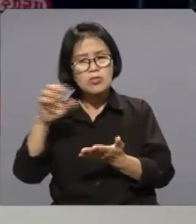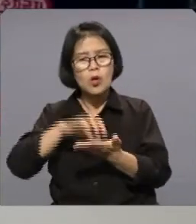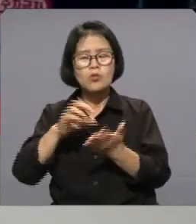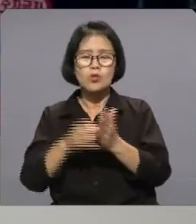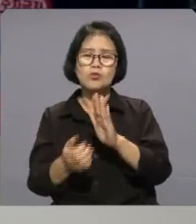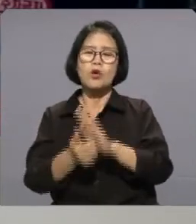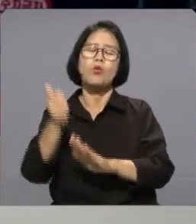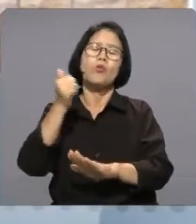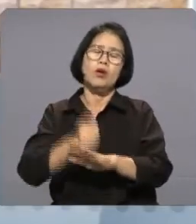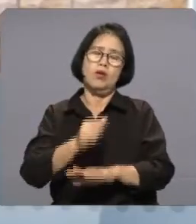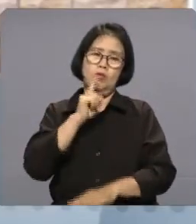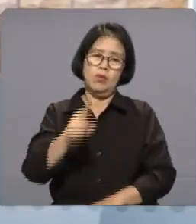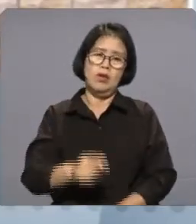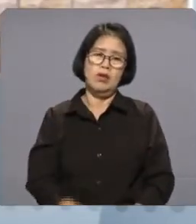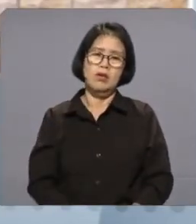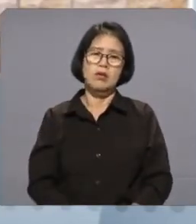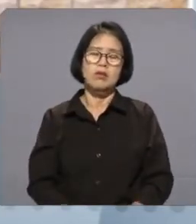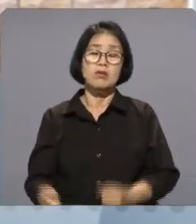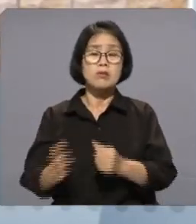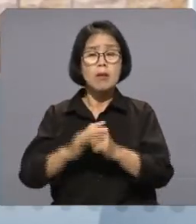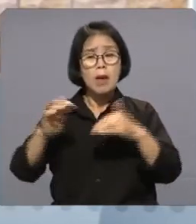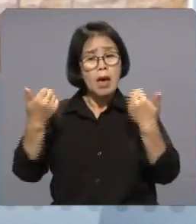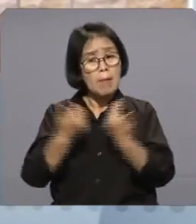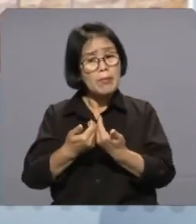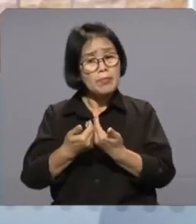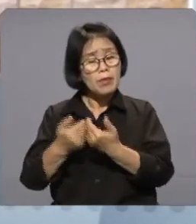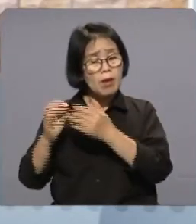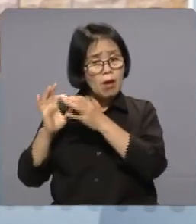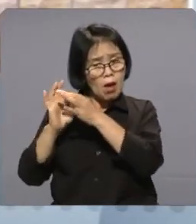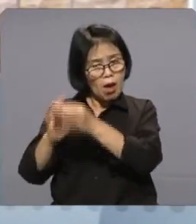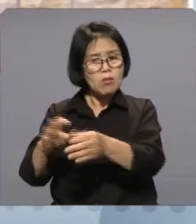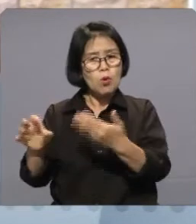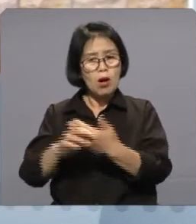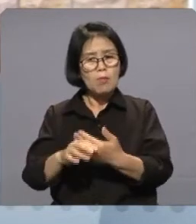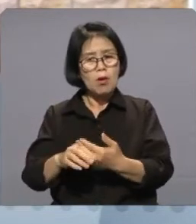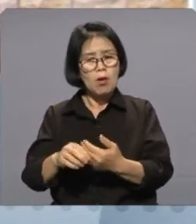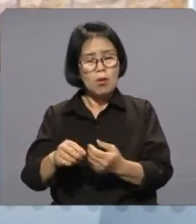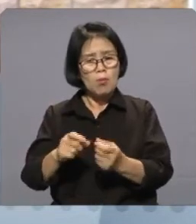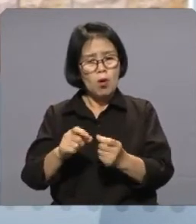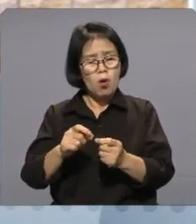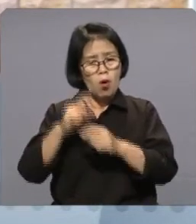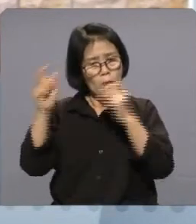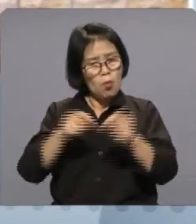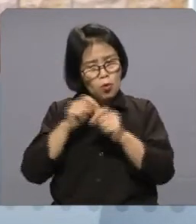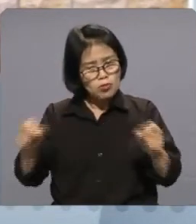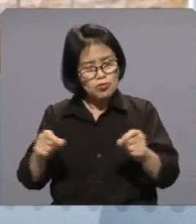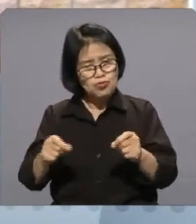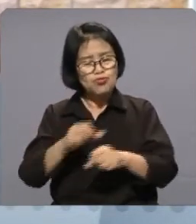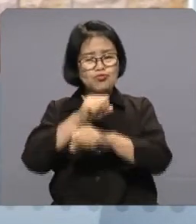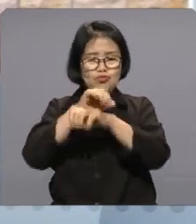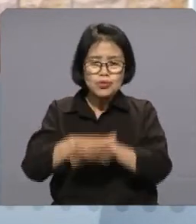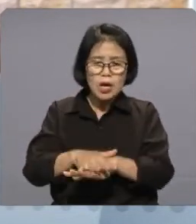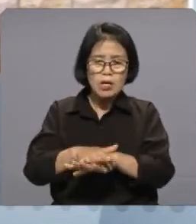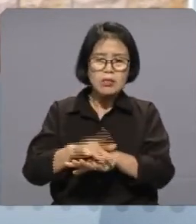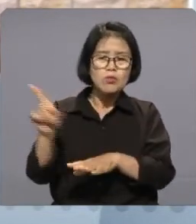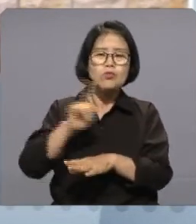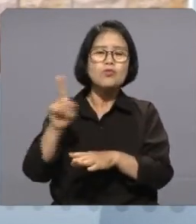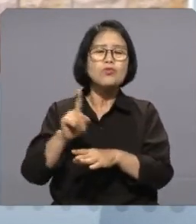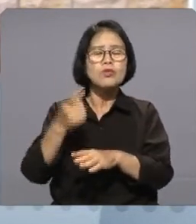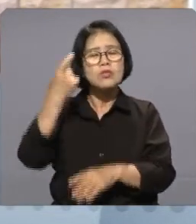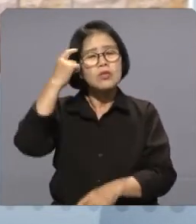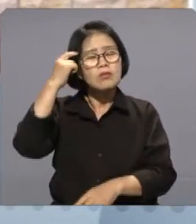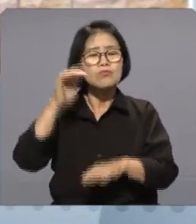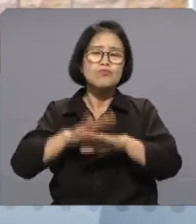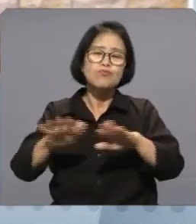같습니다. 그래서 계속해서 반대 목소리가 나오면 혹시라도 보류되거나 무산되면 어쩌나 우려의 시각도 있는 것 같은데 이 문제는 어떻게